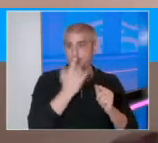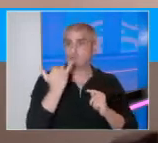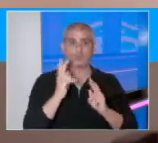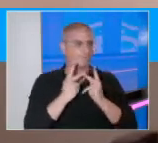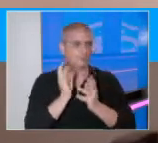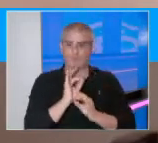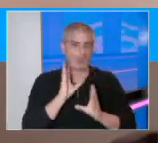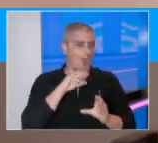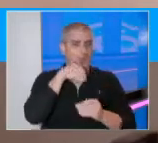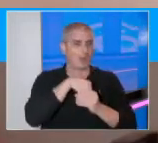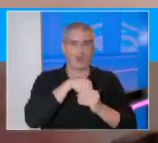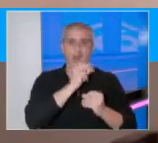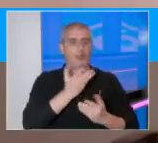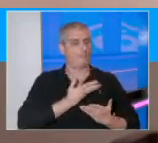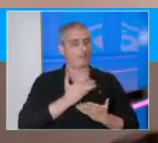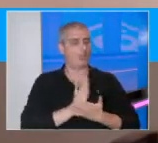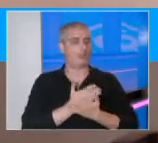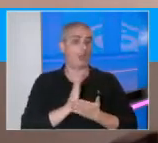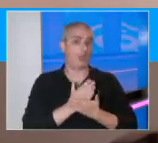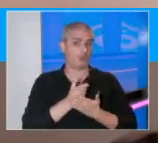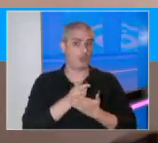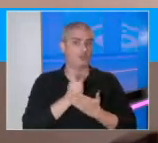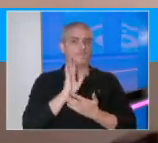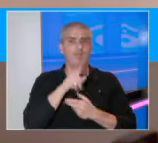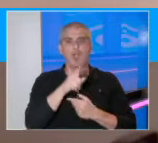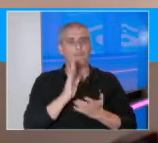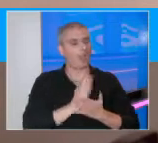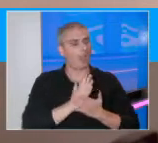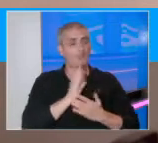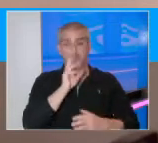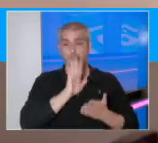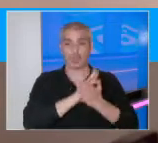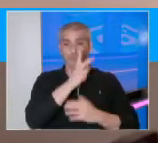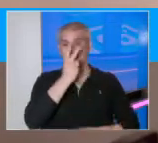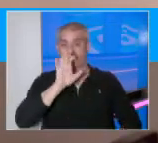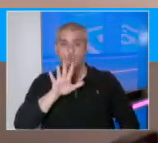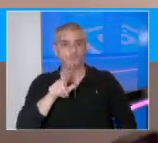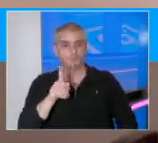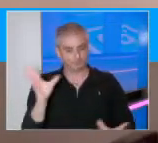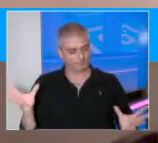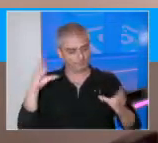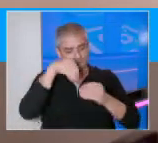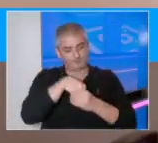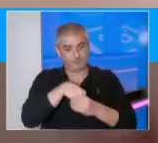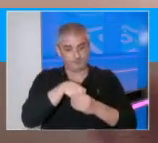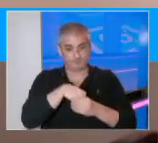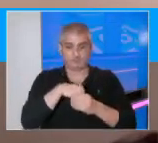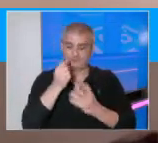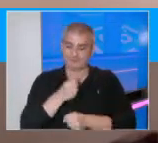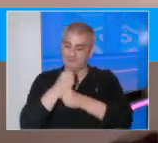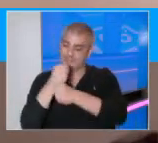כלל בכלל לא נשמעות במוקדי קבלת ההחלטות, ומעבר לזה בעצם החלטה 1325 כורכת, קושרת בין